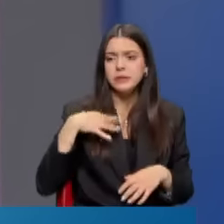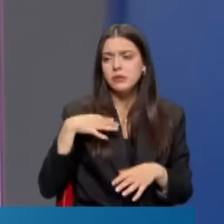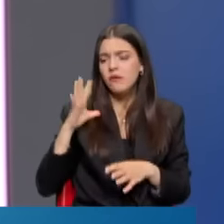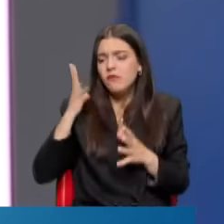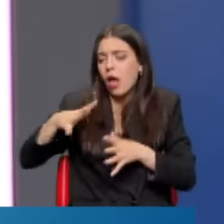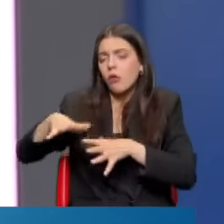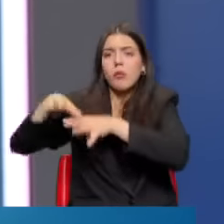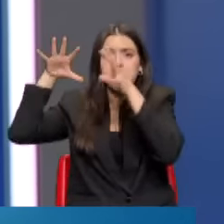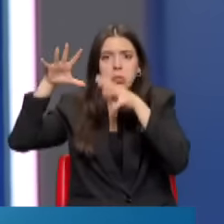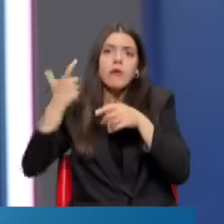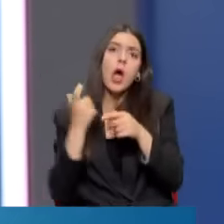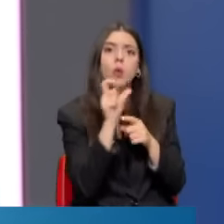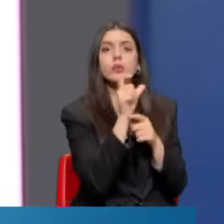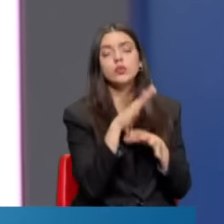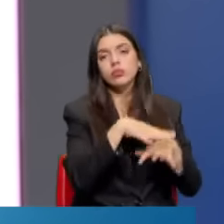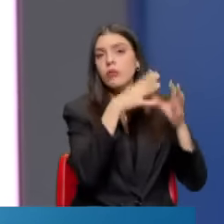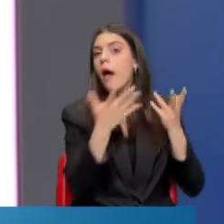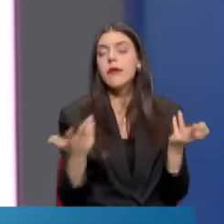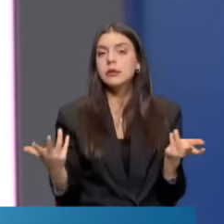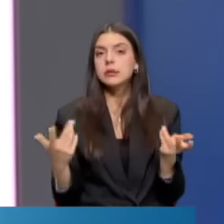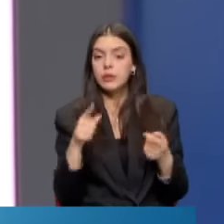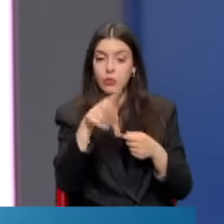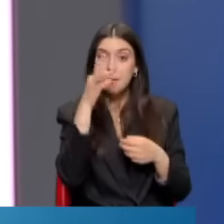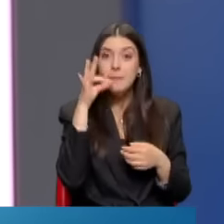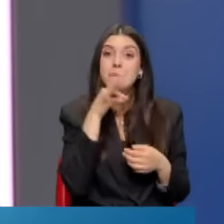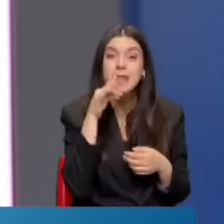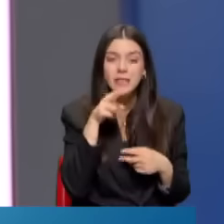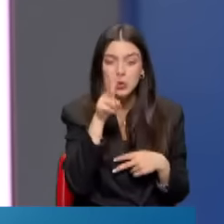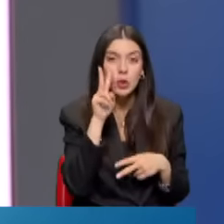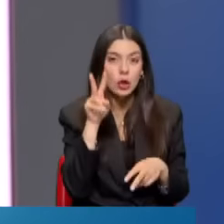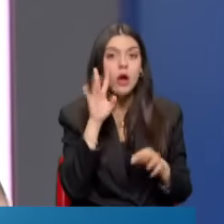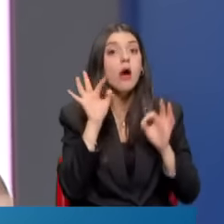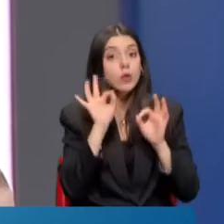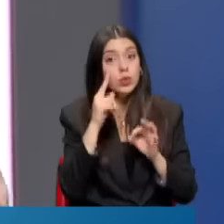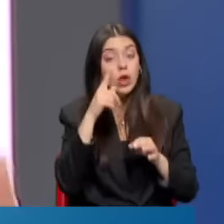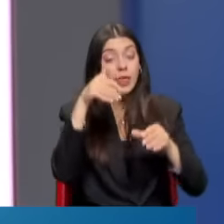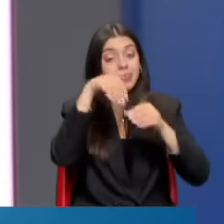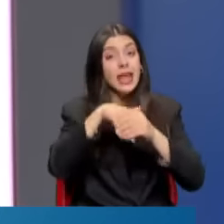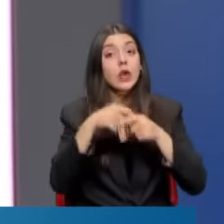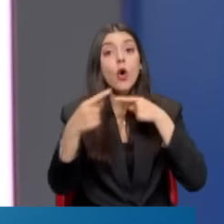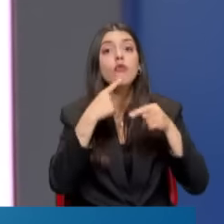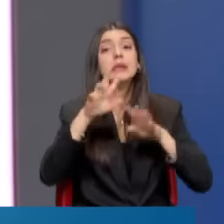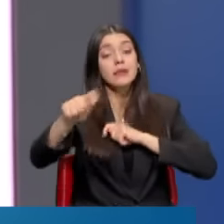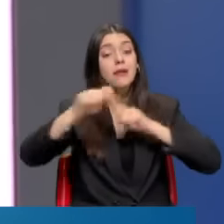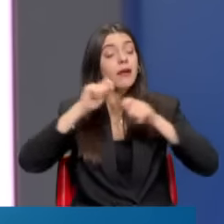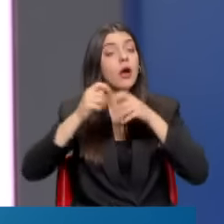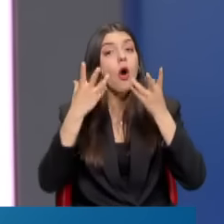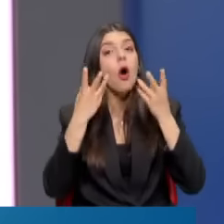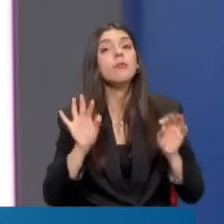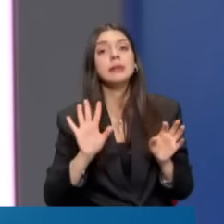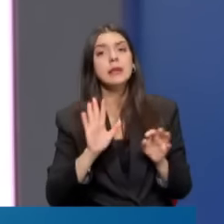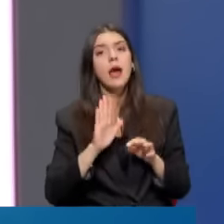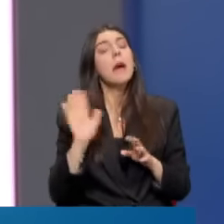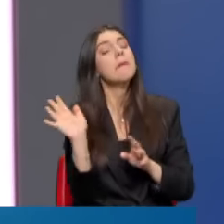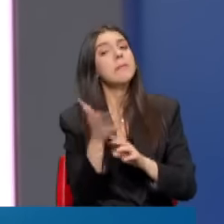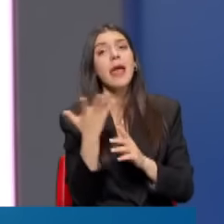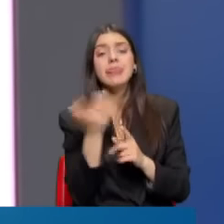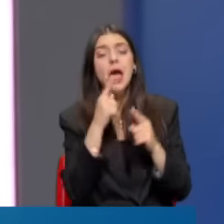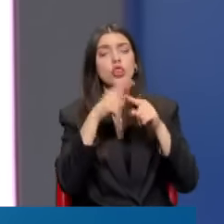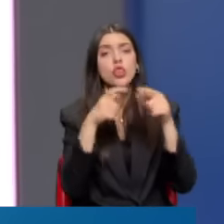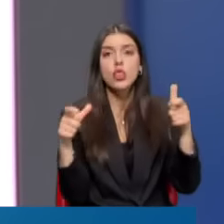topluluk muyuz Bu görüntü karşısında buna benzer sorunlar karşısında derinlikli konuşamayan istişare edemeyen bir şeye ben ne toplum